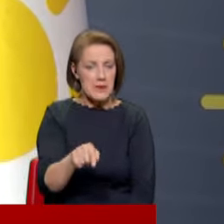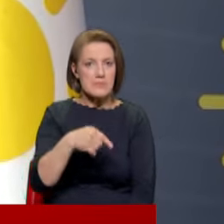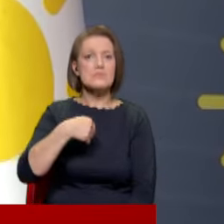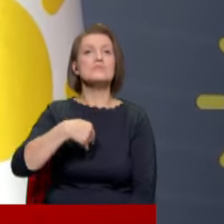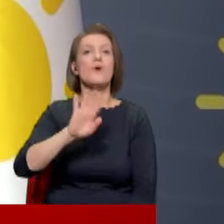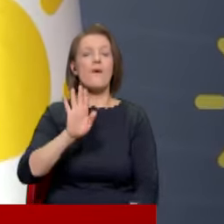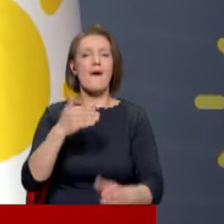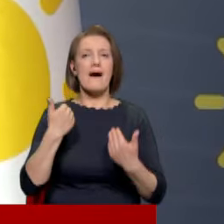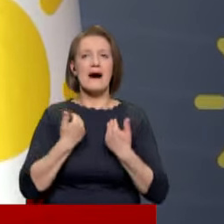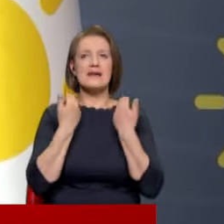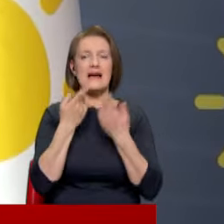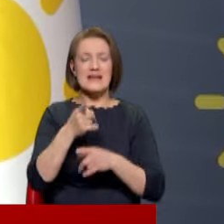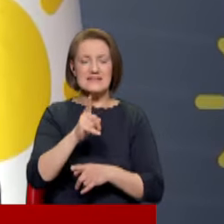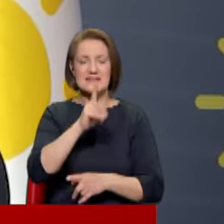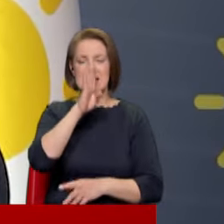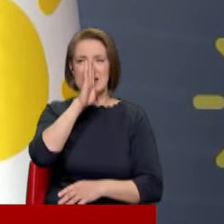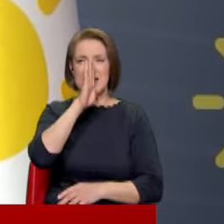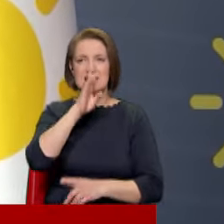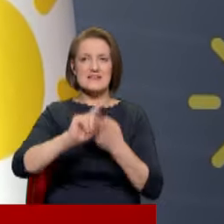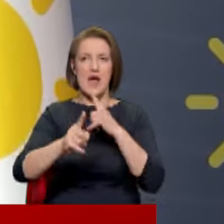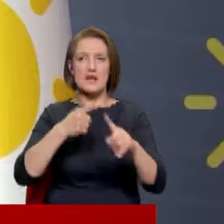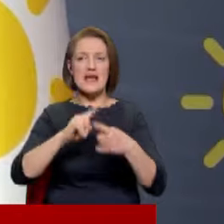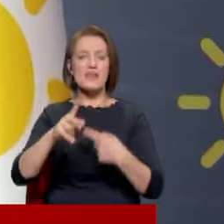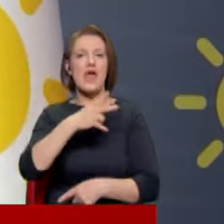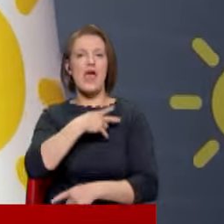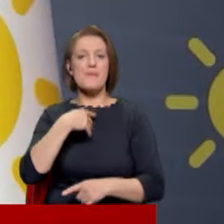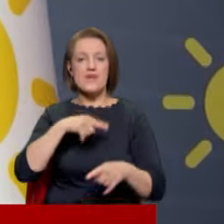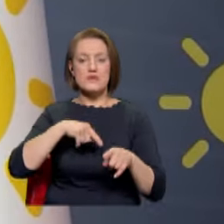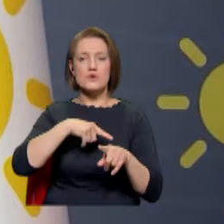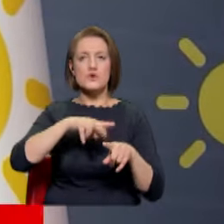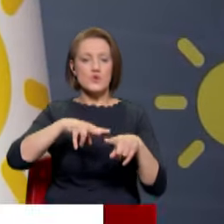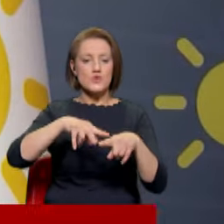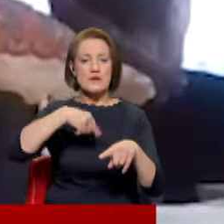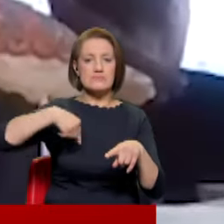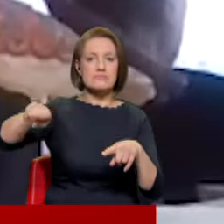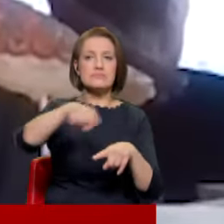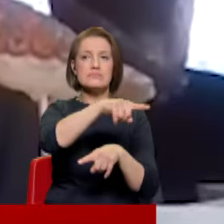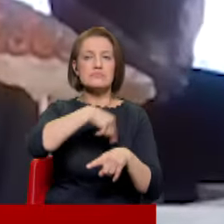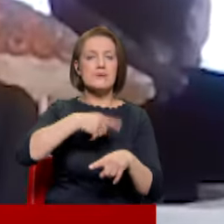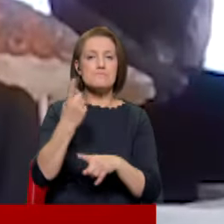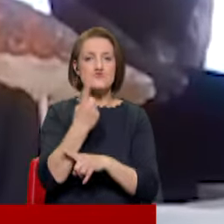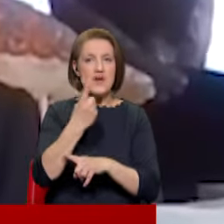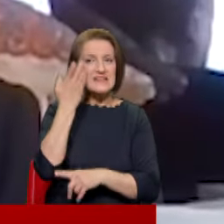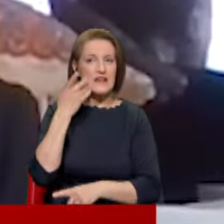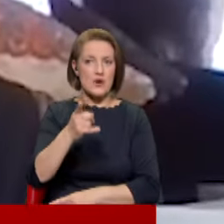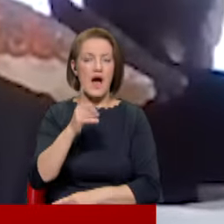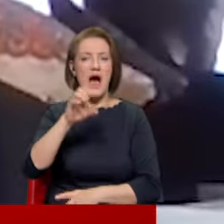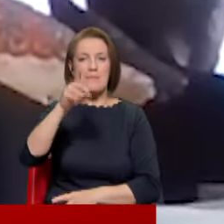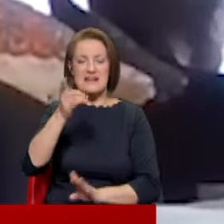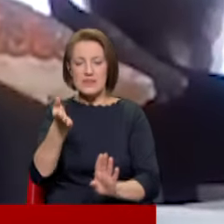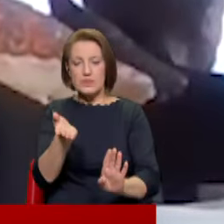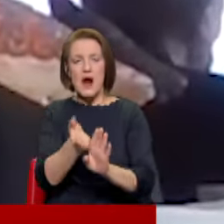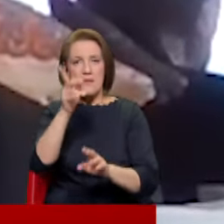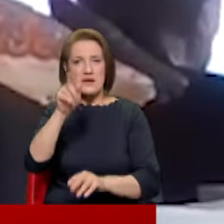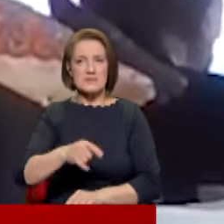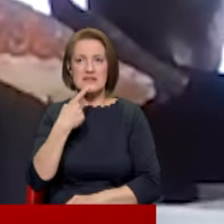Adalet siyaset emniyet üçgeninde yaşanan bir şeyleri mi izliyor belli değil Ak partie böyle bir darbe yapılacak derseniz soruşma